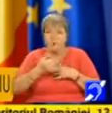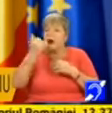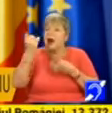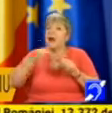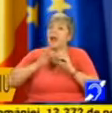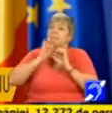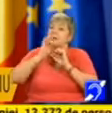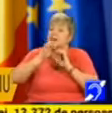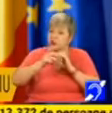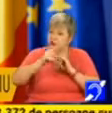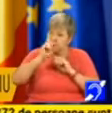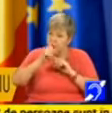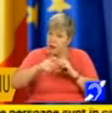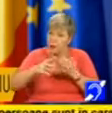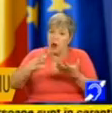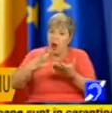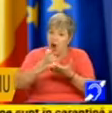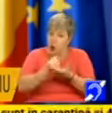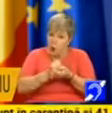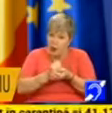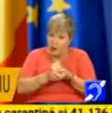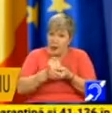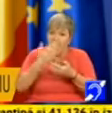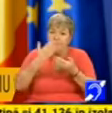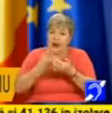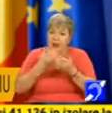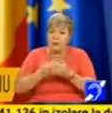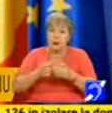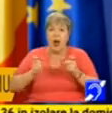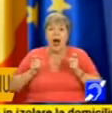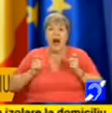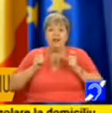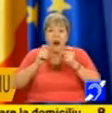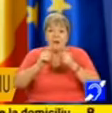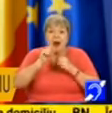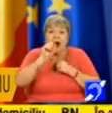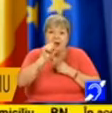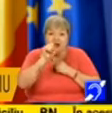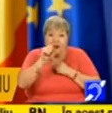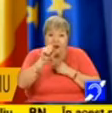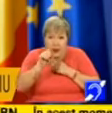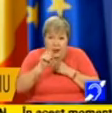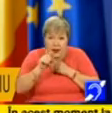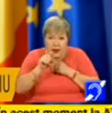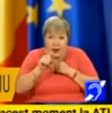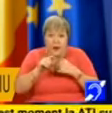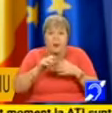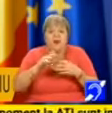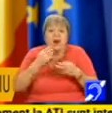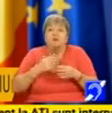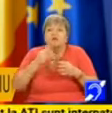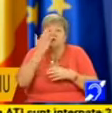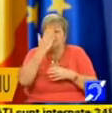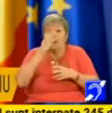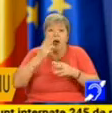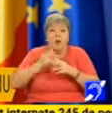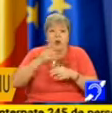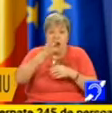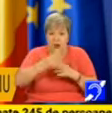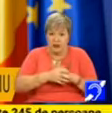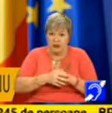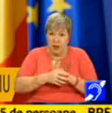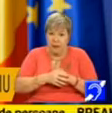luate ca să vă protejați voi față de această boală. În niciun